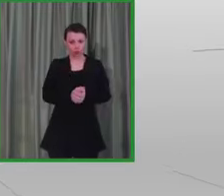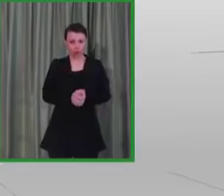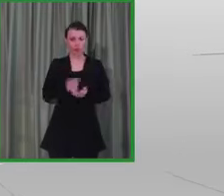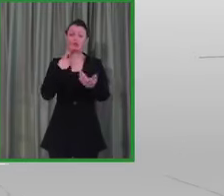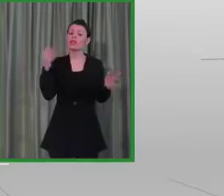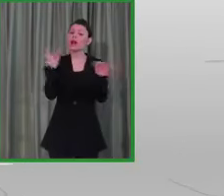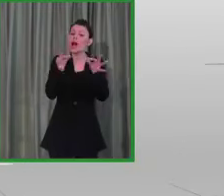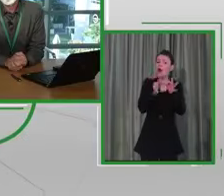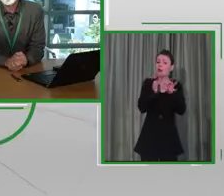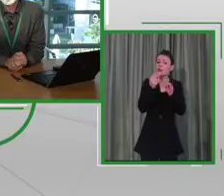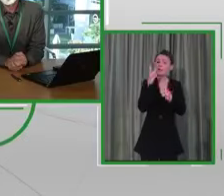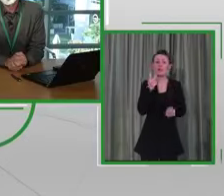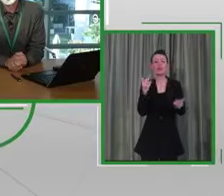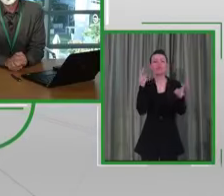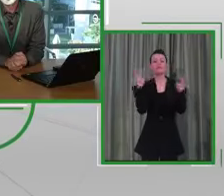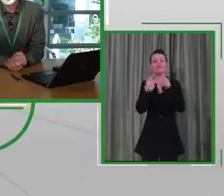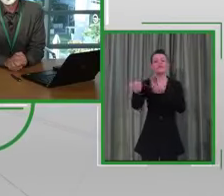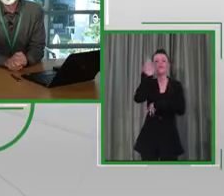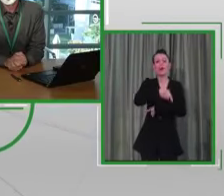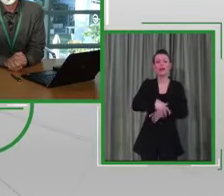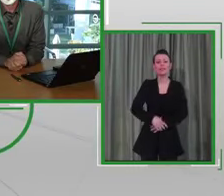è a domani